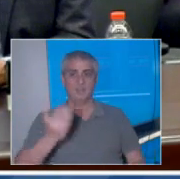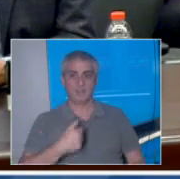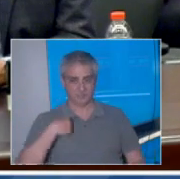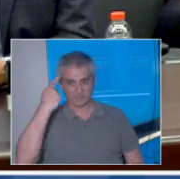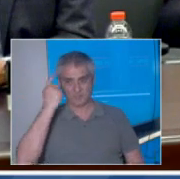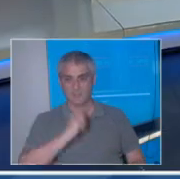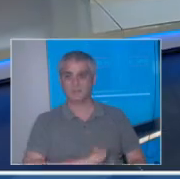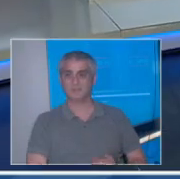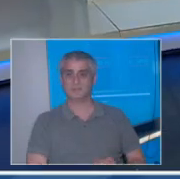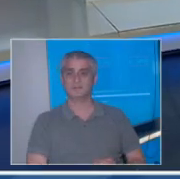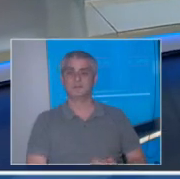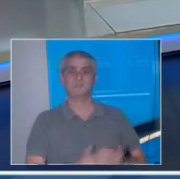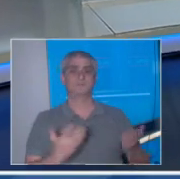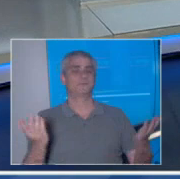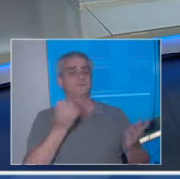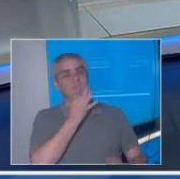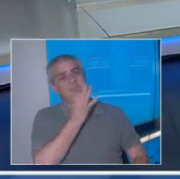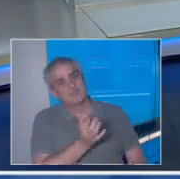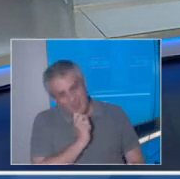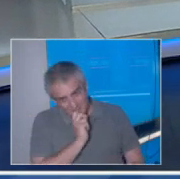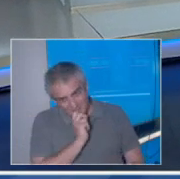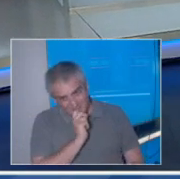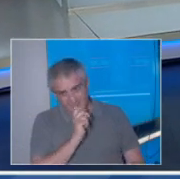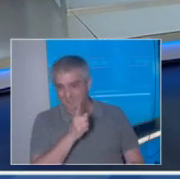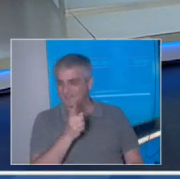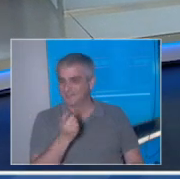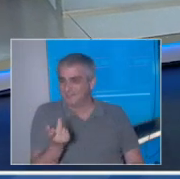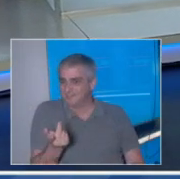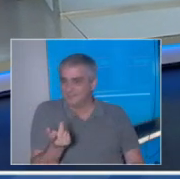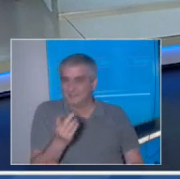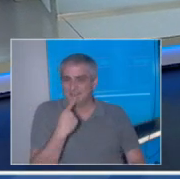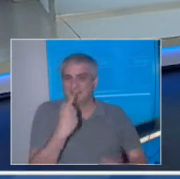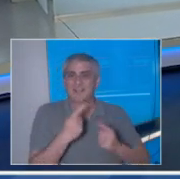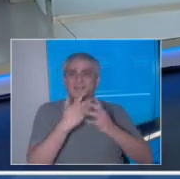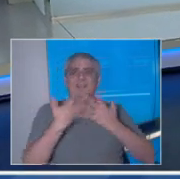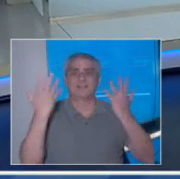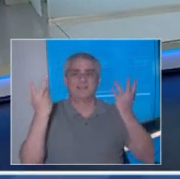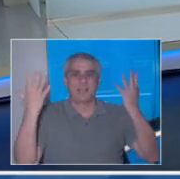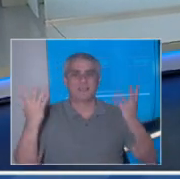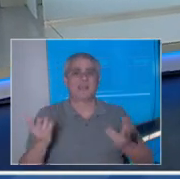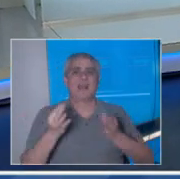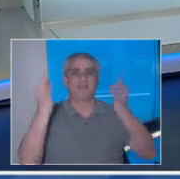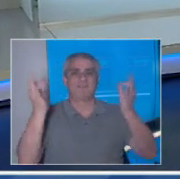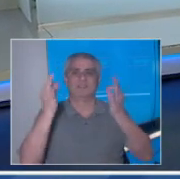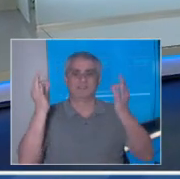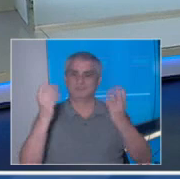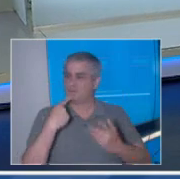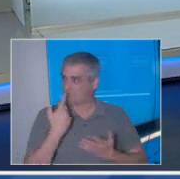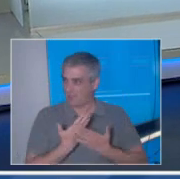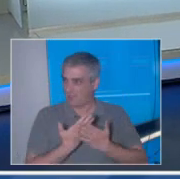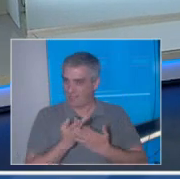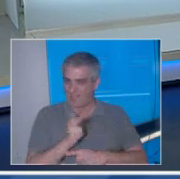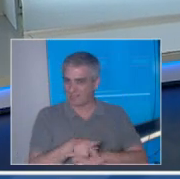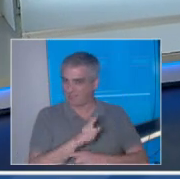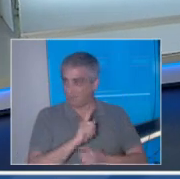יודעת. שאלה, נדב, השאלה היא האם... זה ממש לא בסדר שעומדת בהתגדל. כמה תעמוד? קוראים לה התגדל, קוראים לו קדיש, לא?